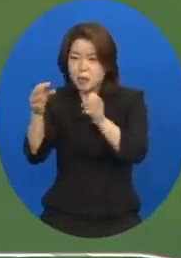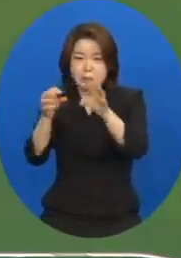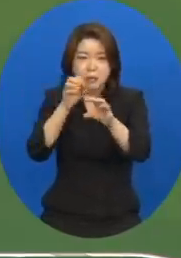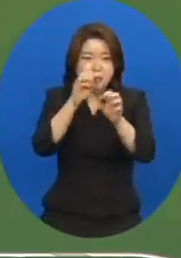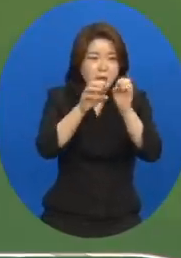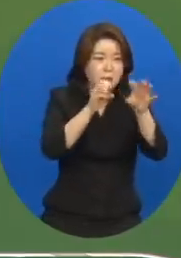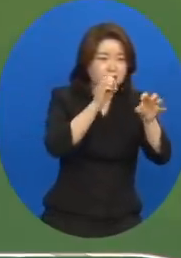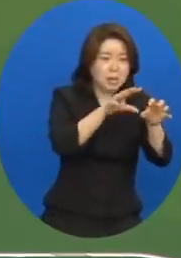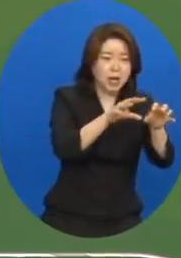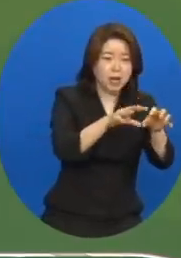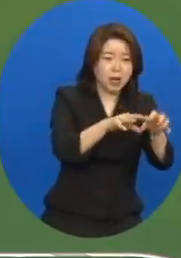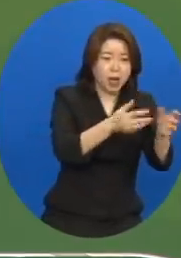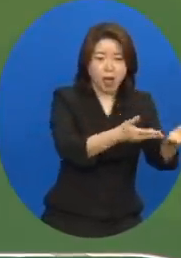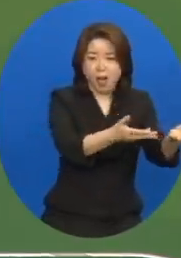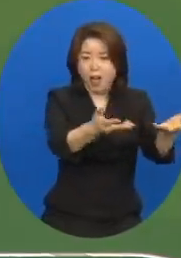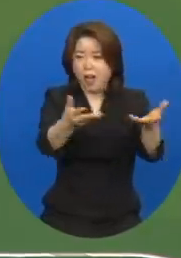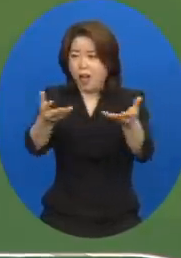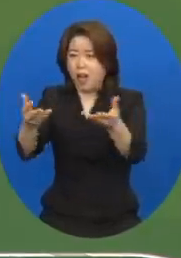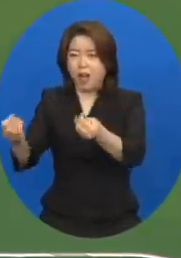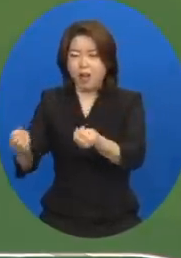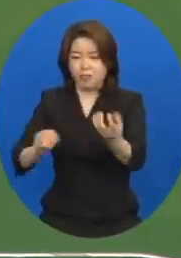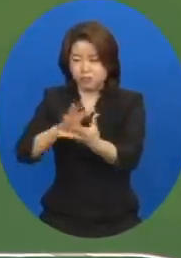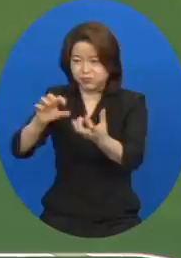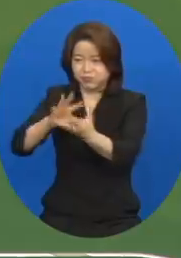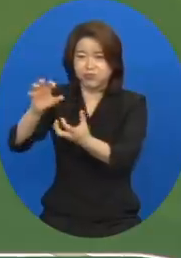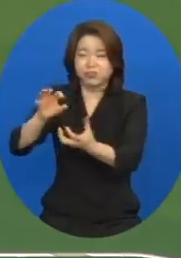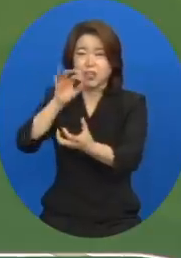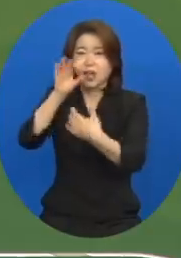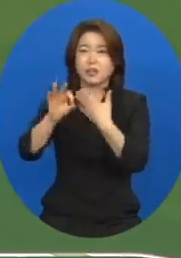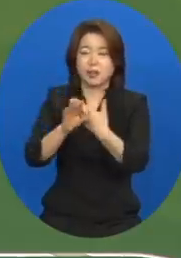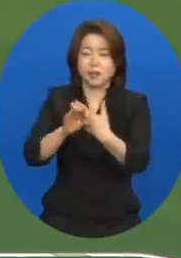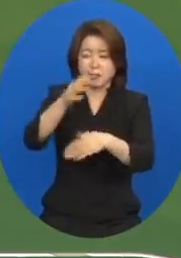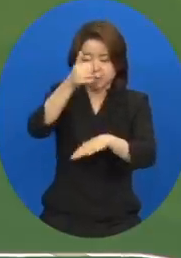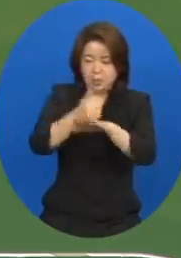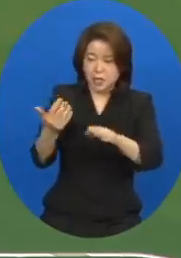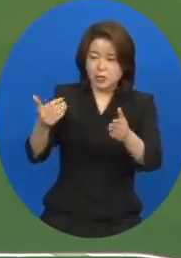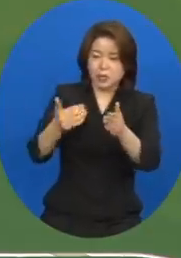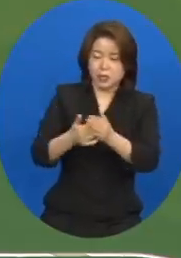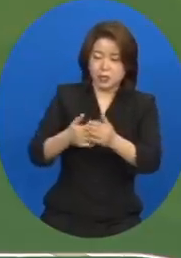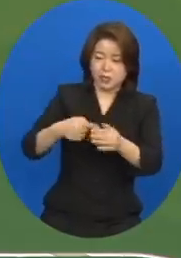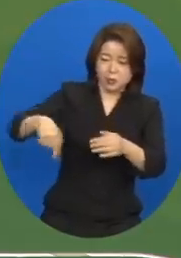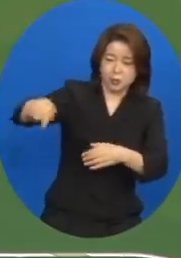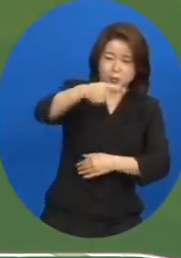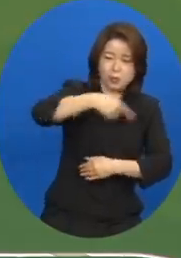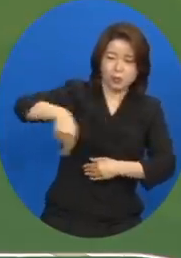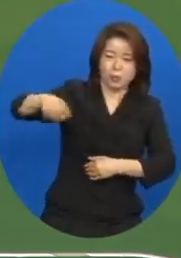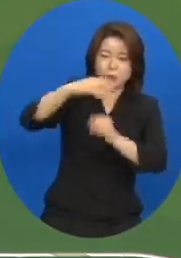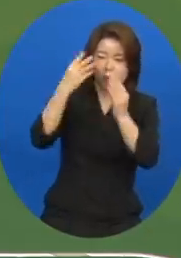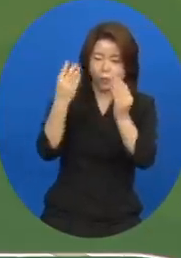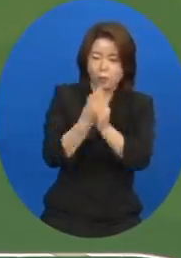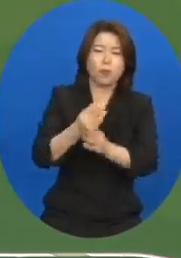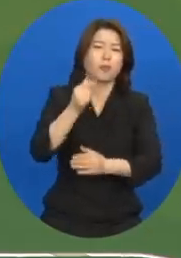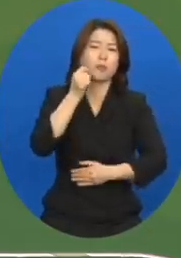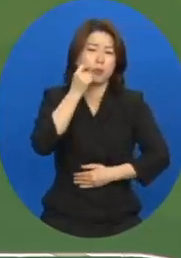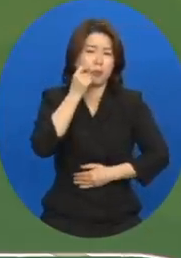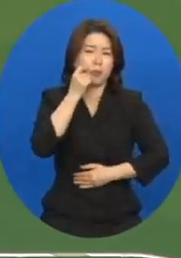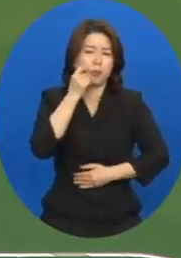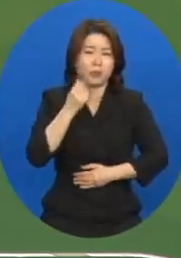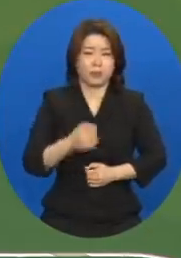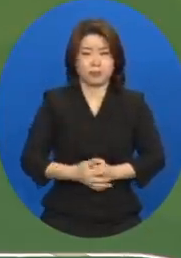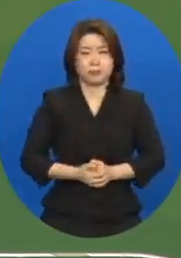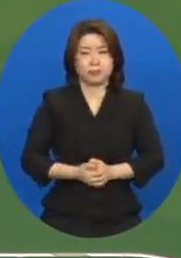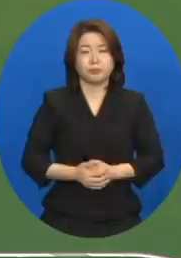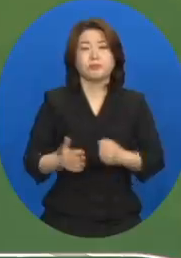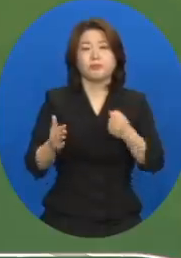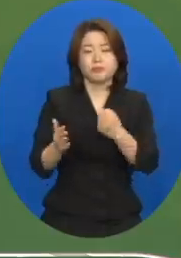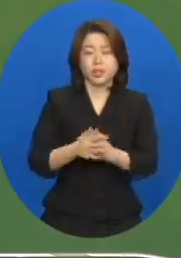나왔다면 그들은 끝까지 여리고성을 못 돌았을 거예요. 그래서 여호수아가